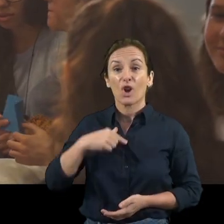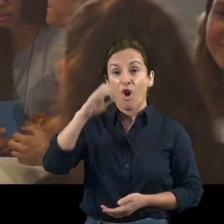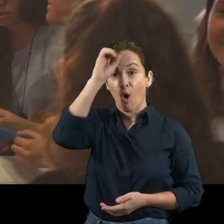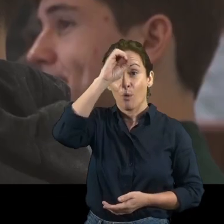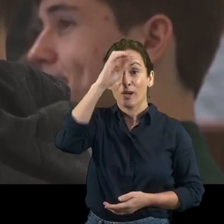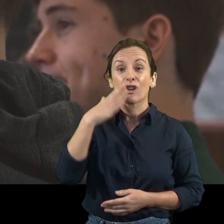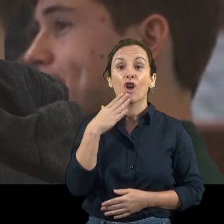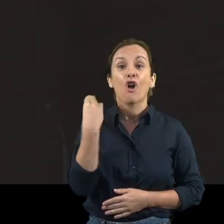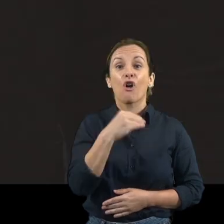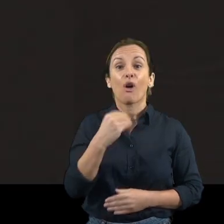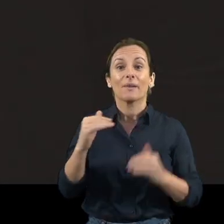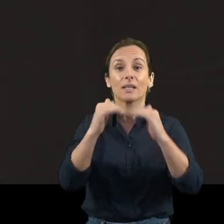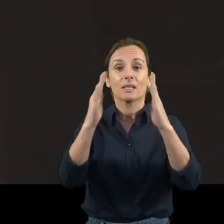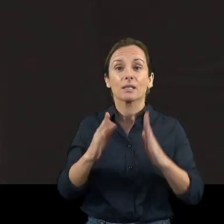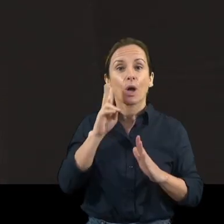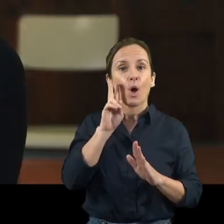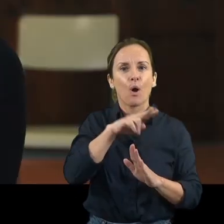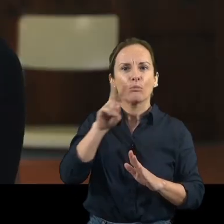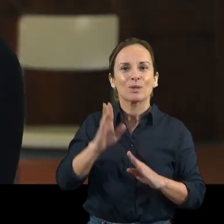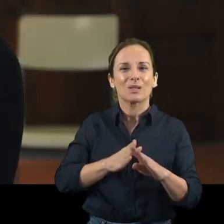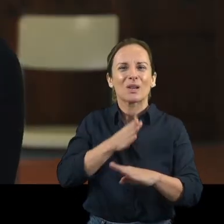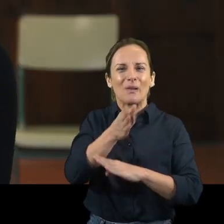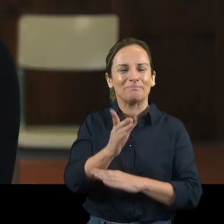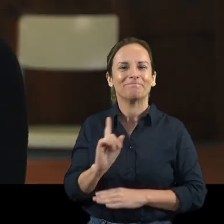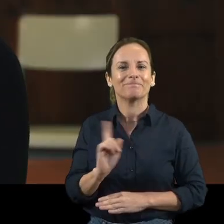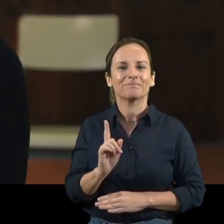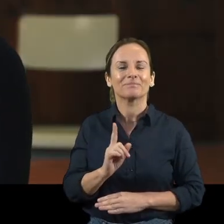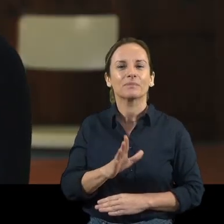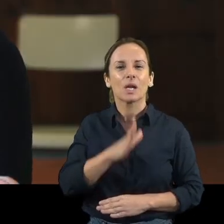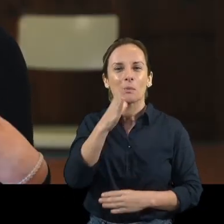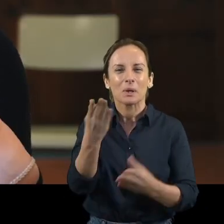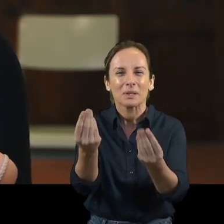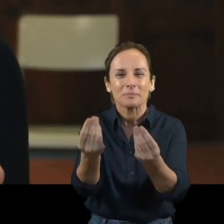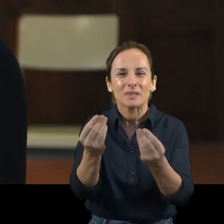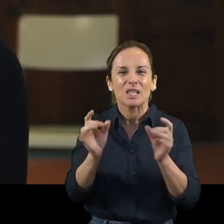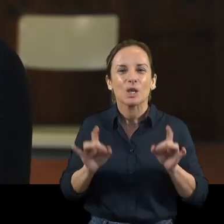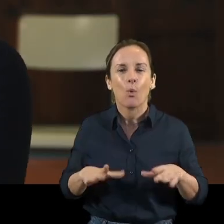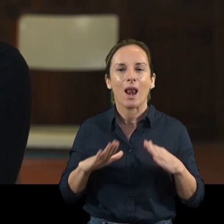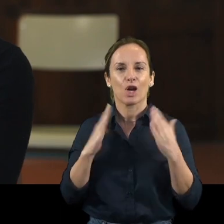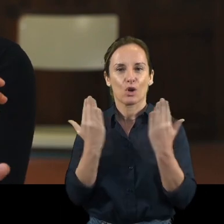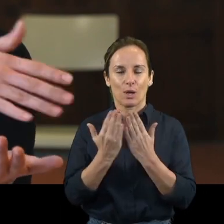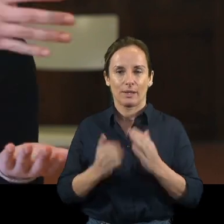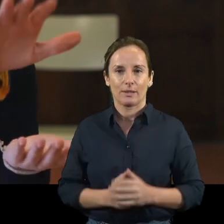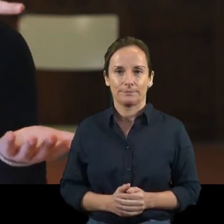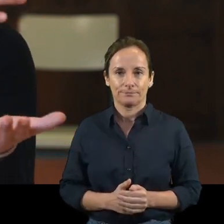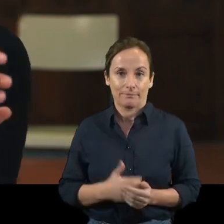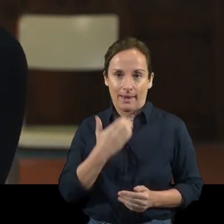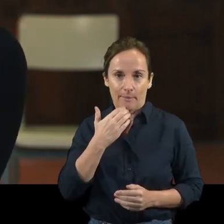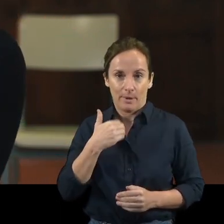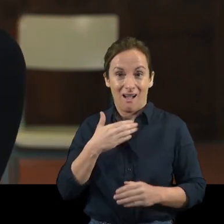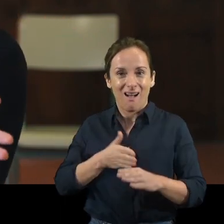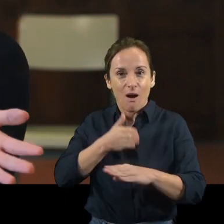anem en els museus perquè ho associem al col·legi. És a dir, tu vas a un museu i te